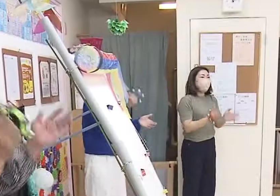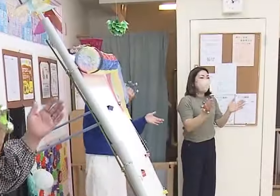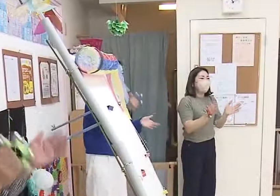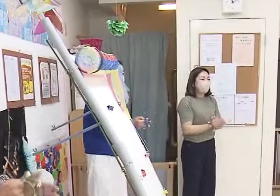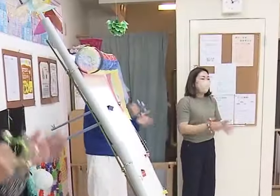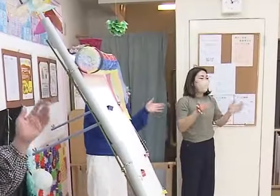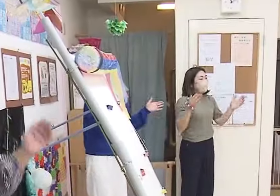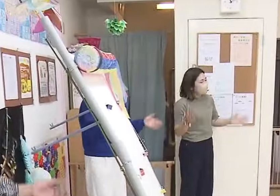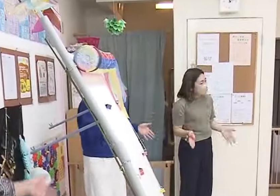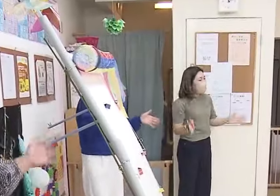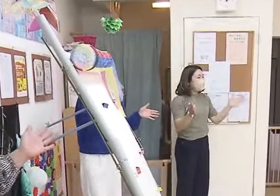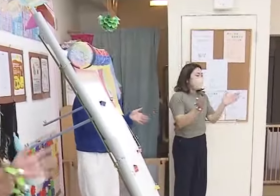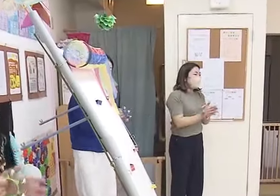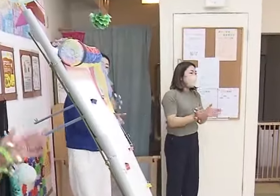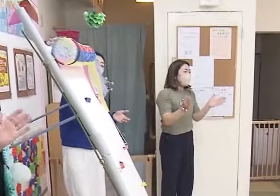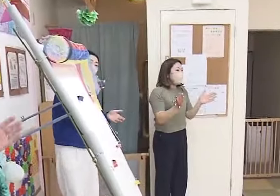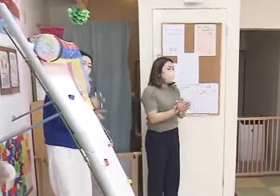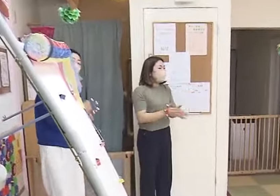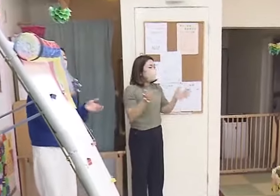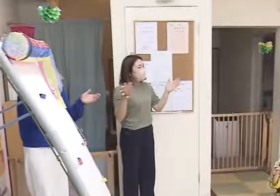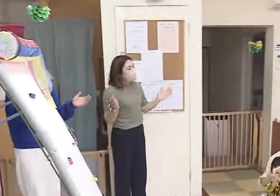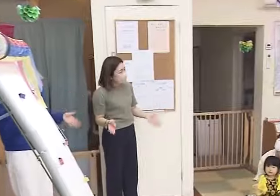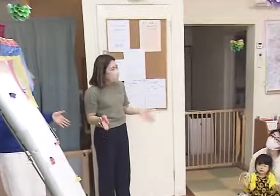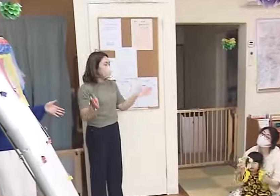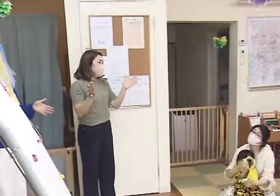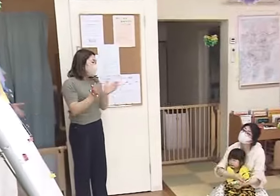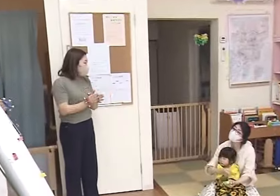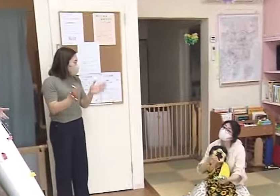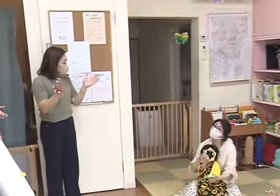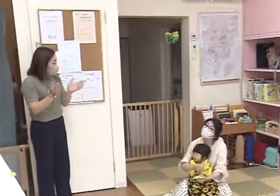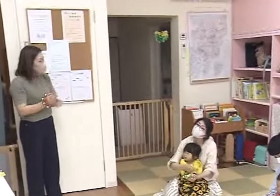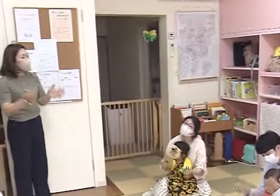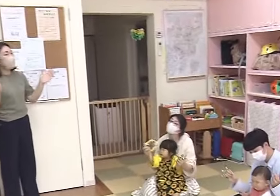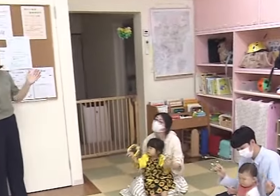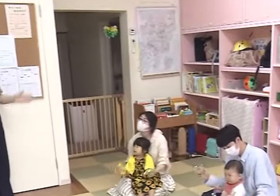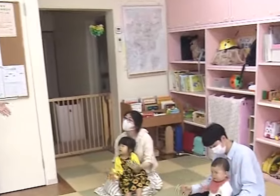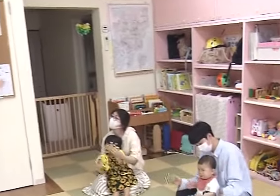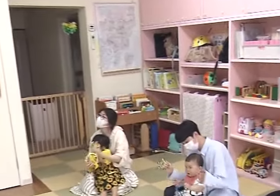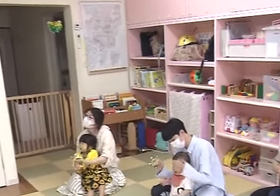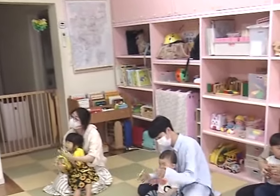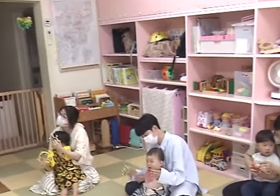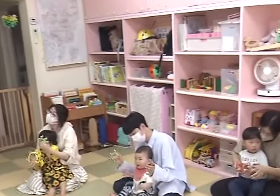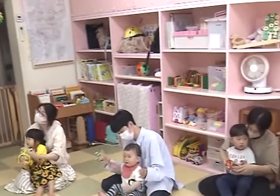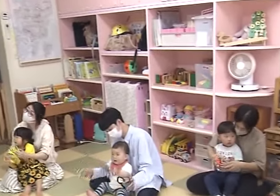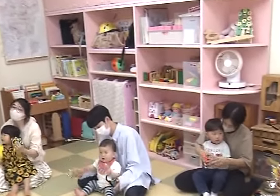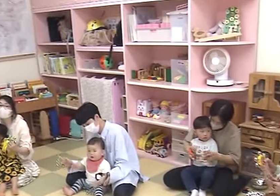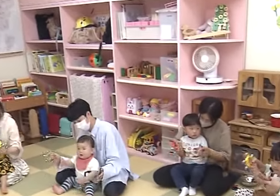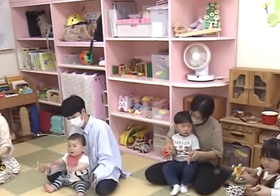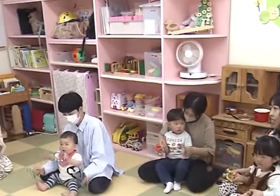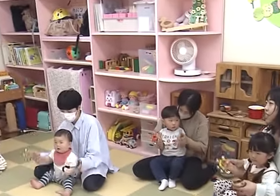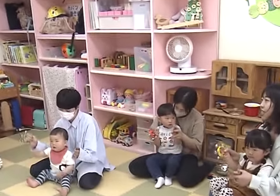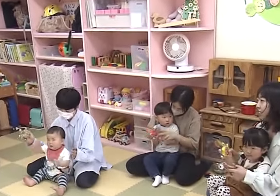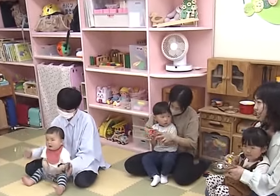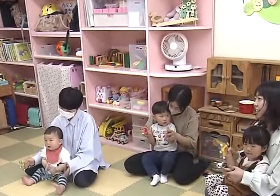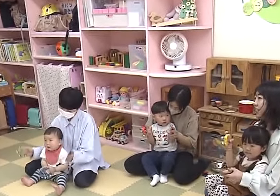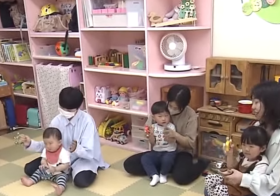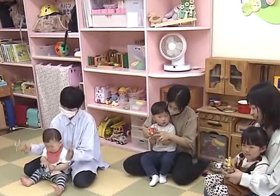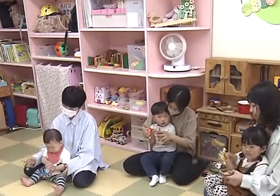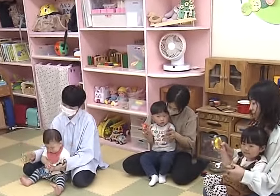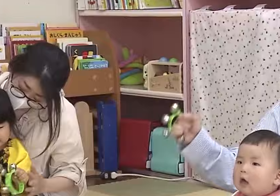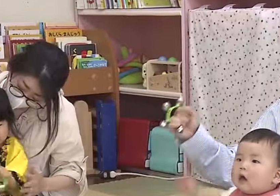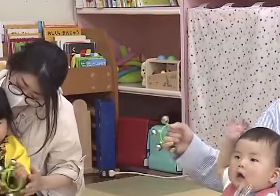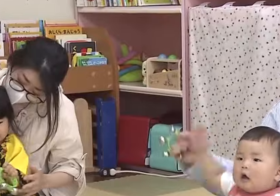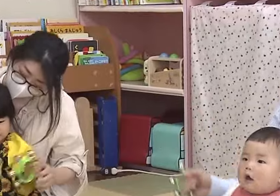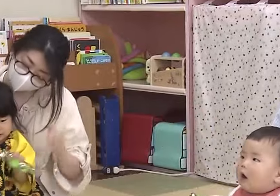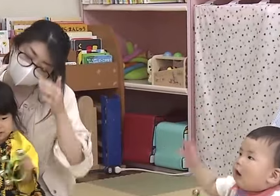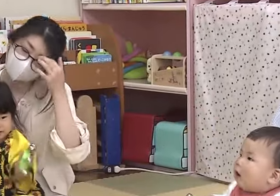参加した親子はみんなでバースデーソングを歌ったり、鯉のぼりなどの出し物を鑑賞して和気あいあいと過ごし